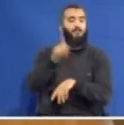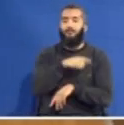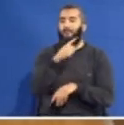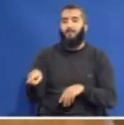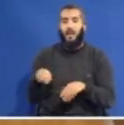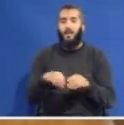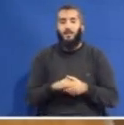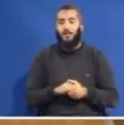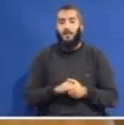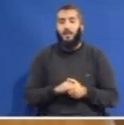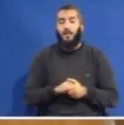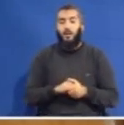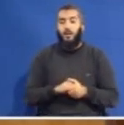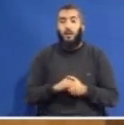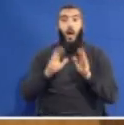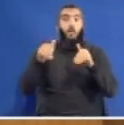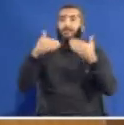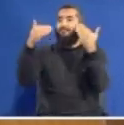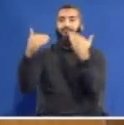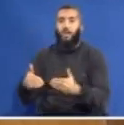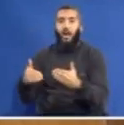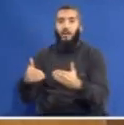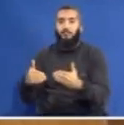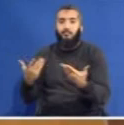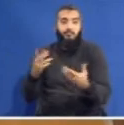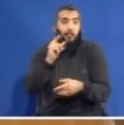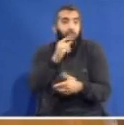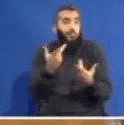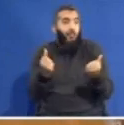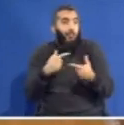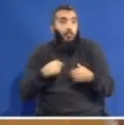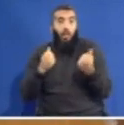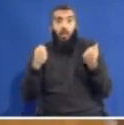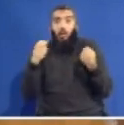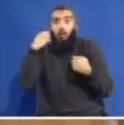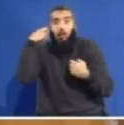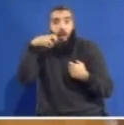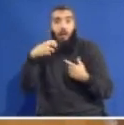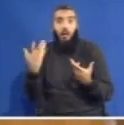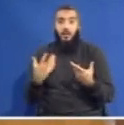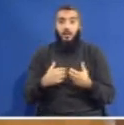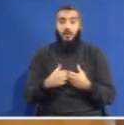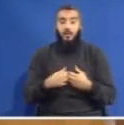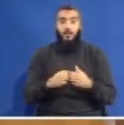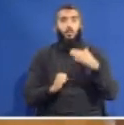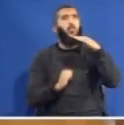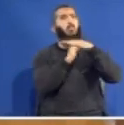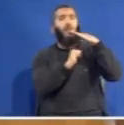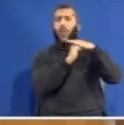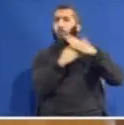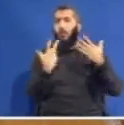هناك من أعطاني أكثر. خلاص توقفوا، ما وصلوا إلى حد السقف لم يستطيعوا